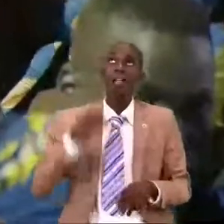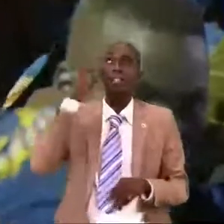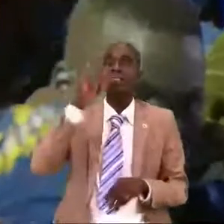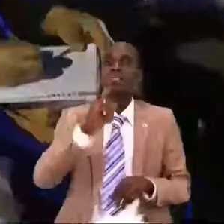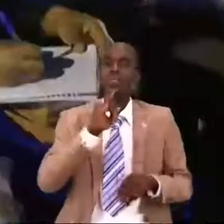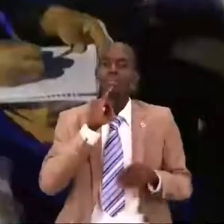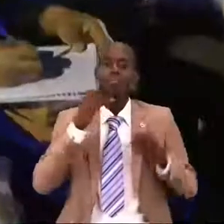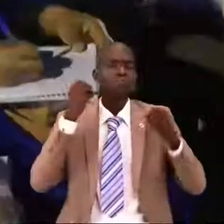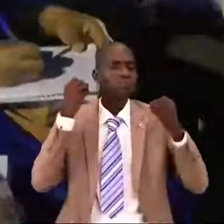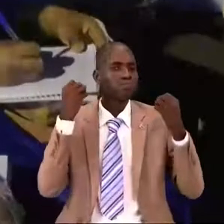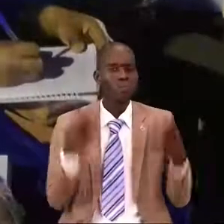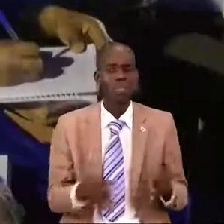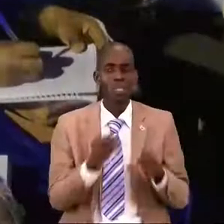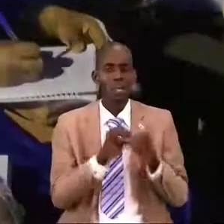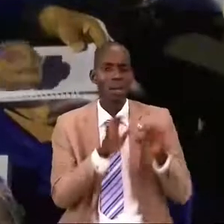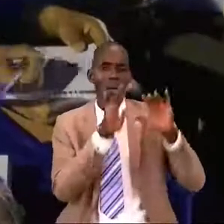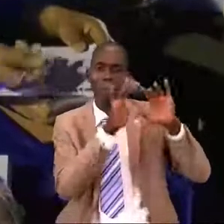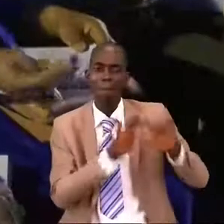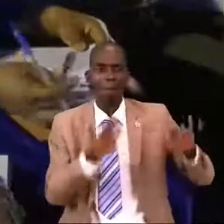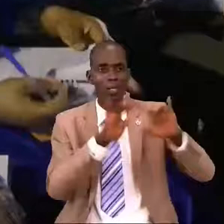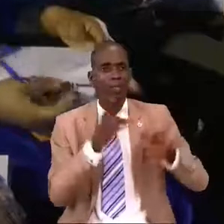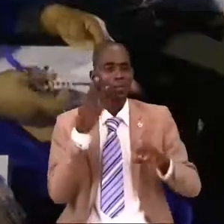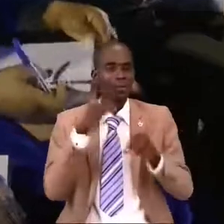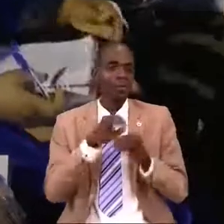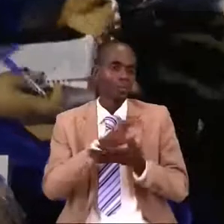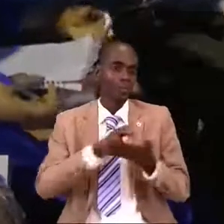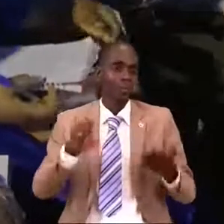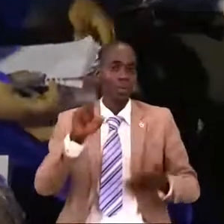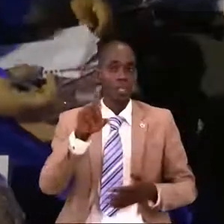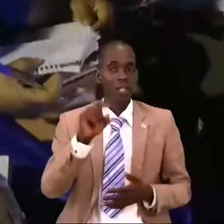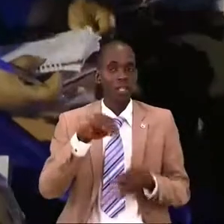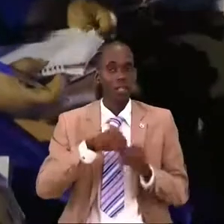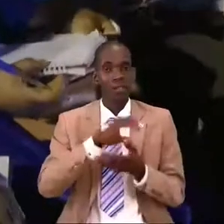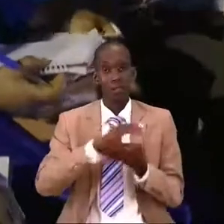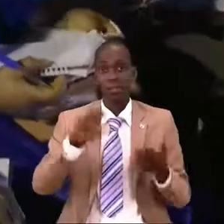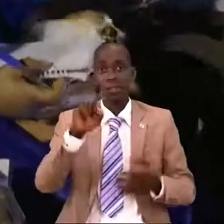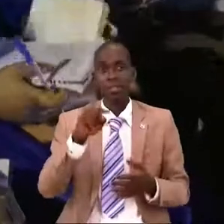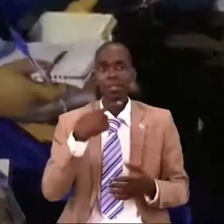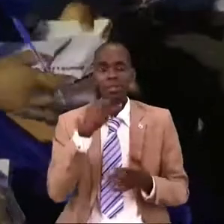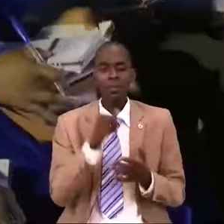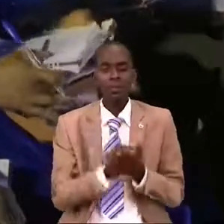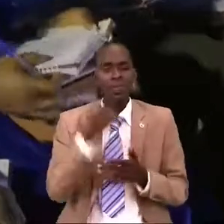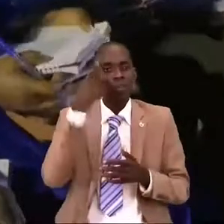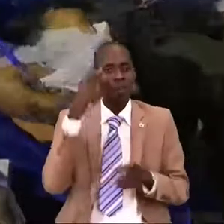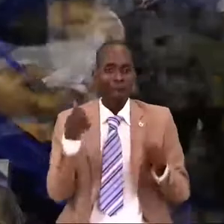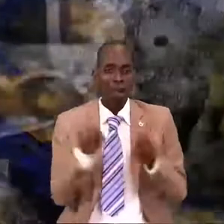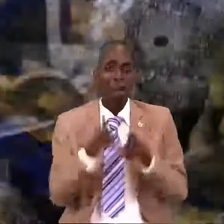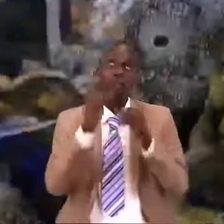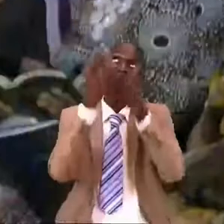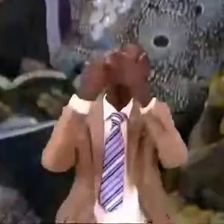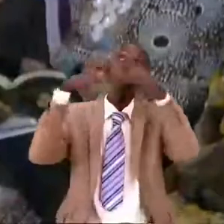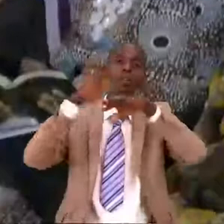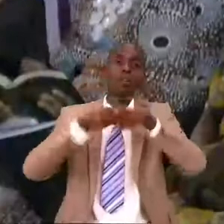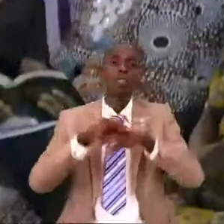Verset 11. Mais autant les cieux sont élevés au-dessus de la terre, autant sa bonté